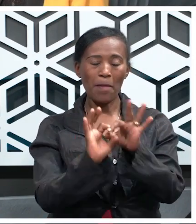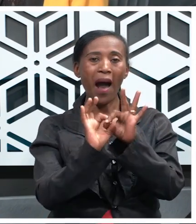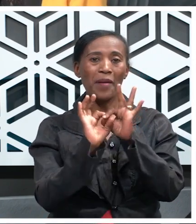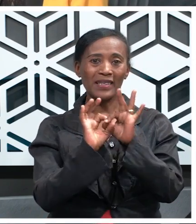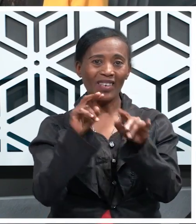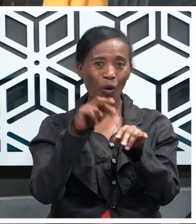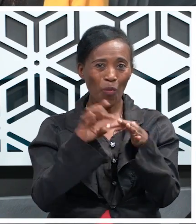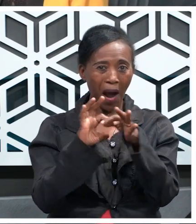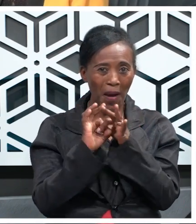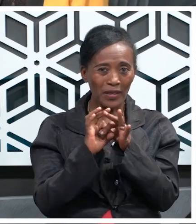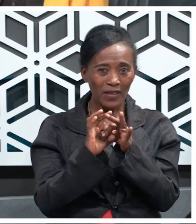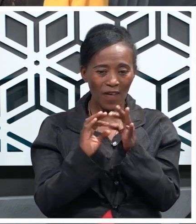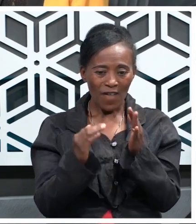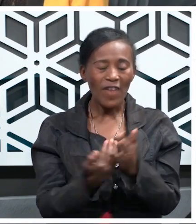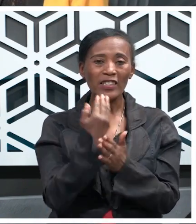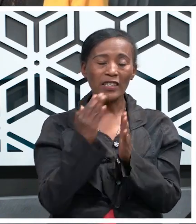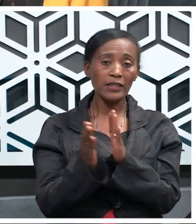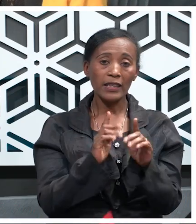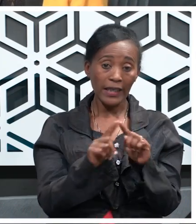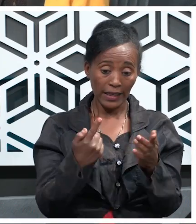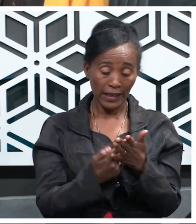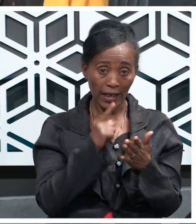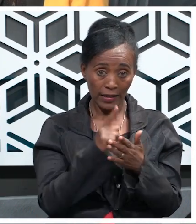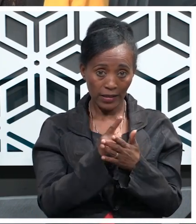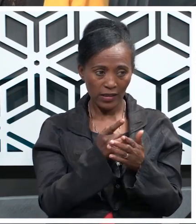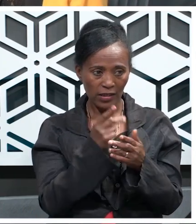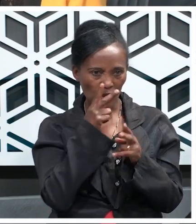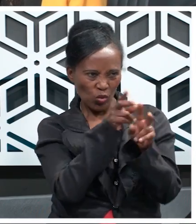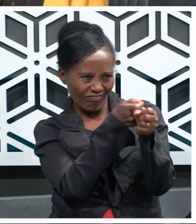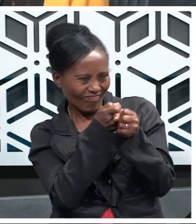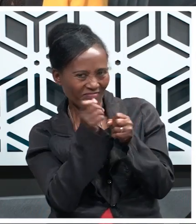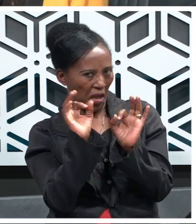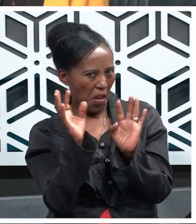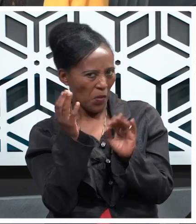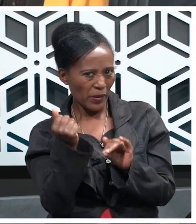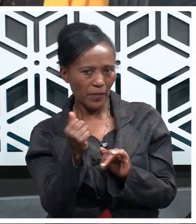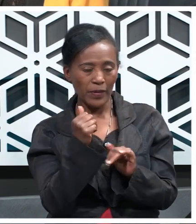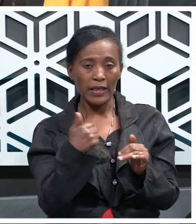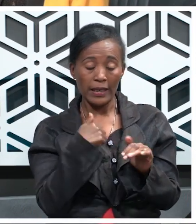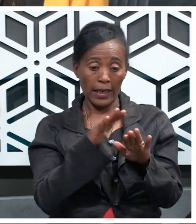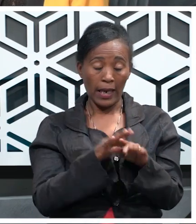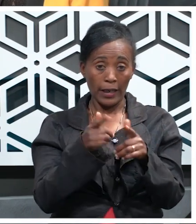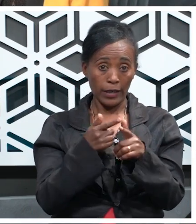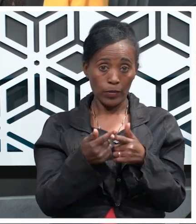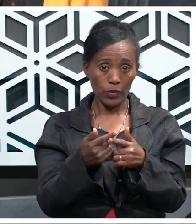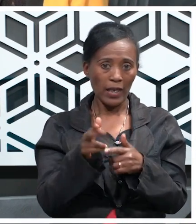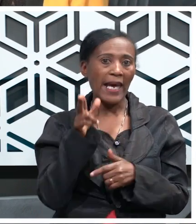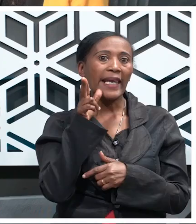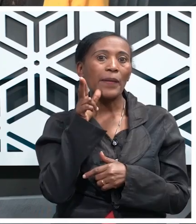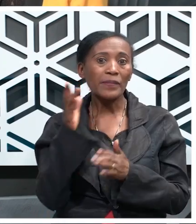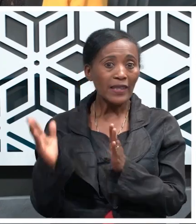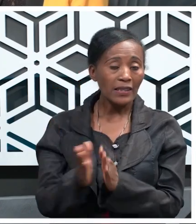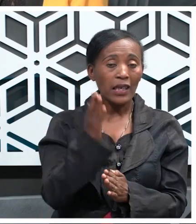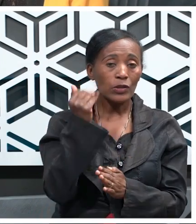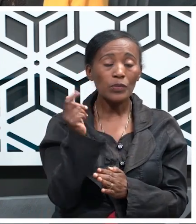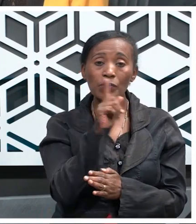ለምሳሌ በማህበር ምናምን አሁን ፕሮግራም ሲኖር ፋሽን ያዘጋጃሉ ግን እንደ ሚዲያን ትኩረት አይስብም ነበር ያኔ ላይ ደግሞ ያው